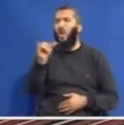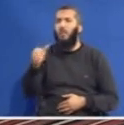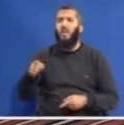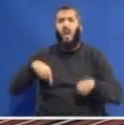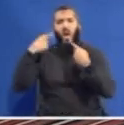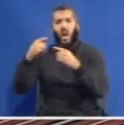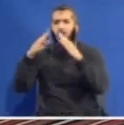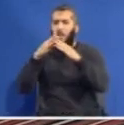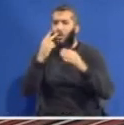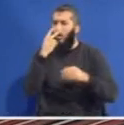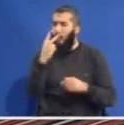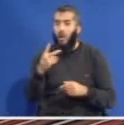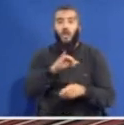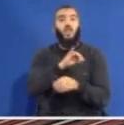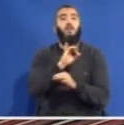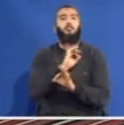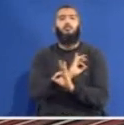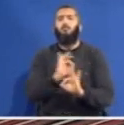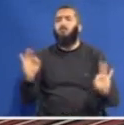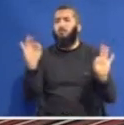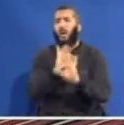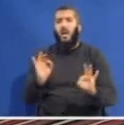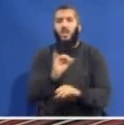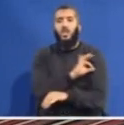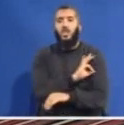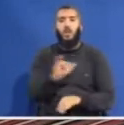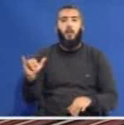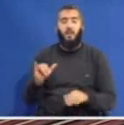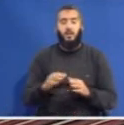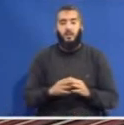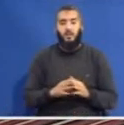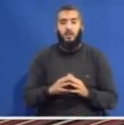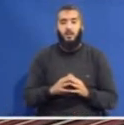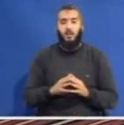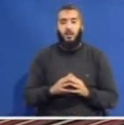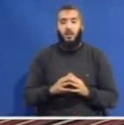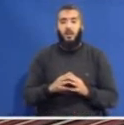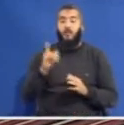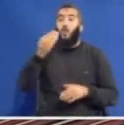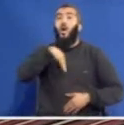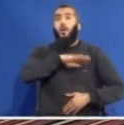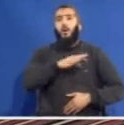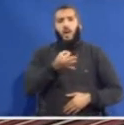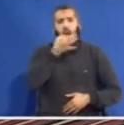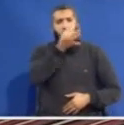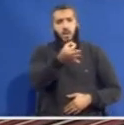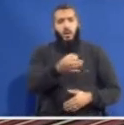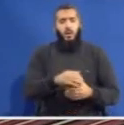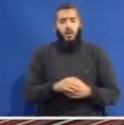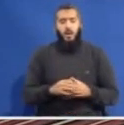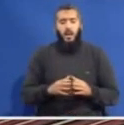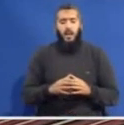لي لا تبني هنا ولا تبني هايها وكلش بالغبال. قال لهم قال كاين الغابات